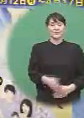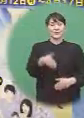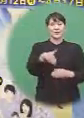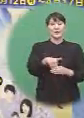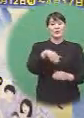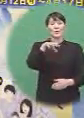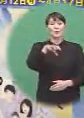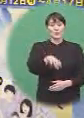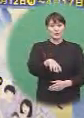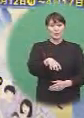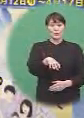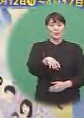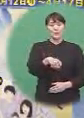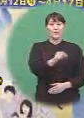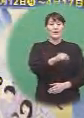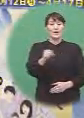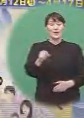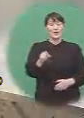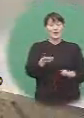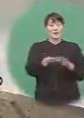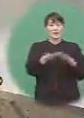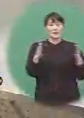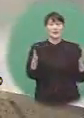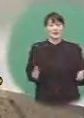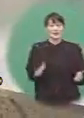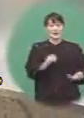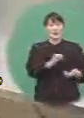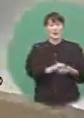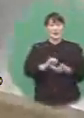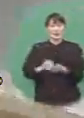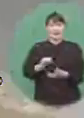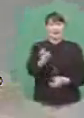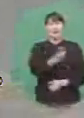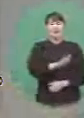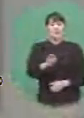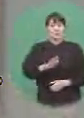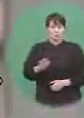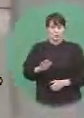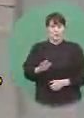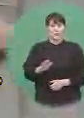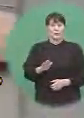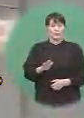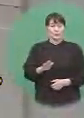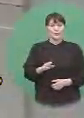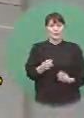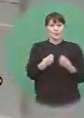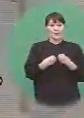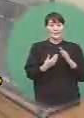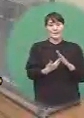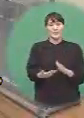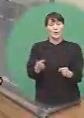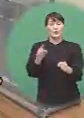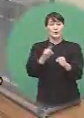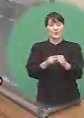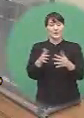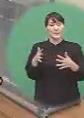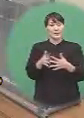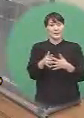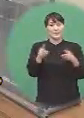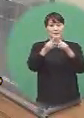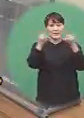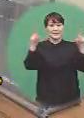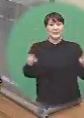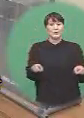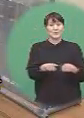投票場では記載台の定期的な消毒ですとか飛沫防止のためにビニールシートを張ったり